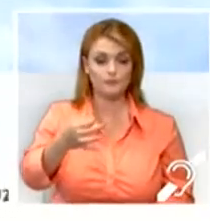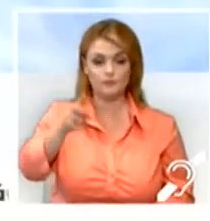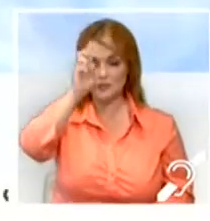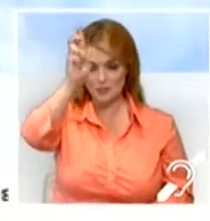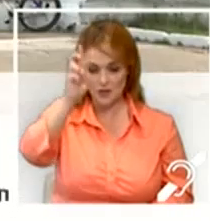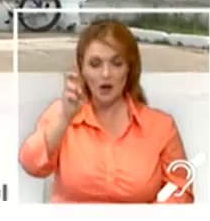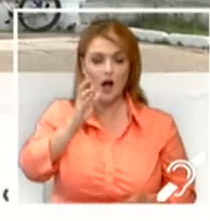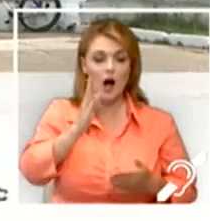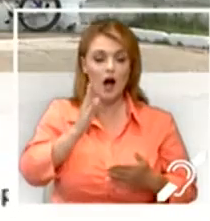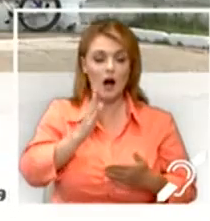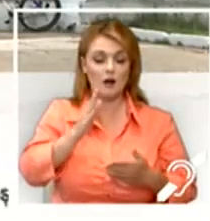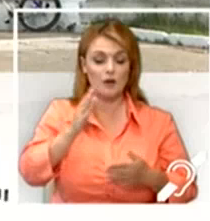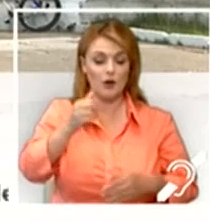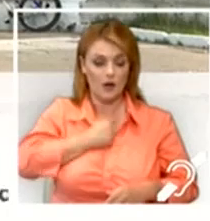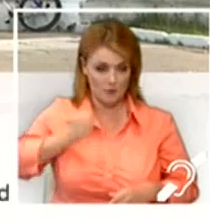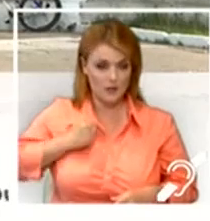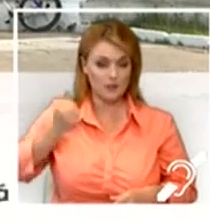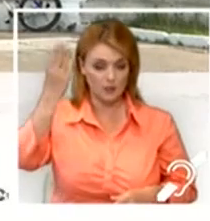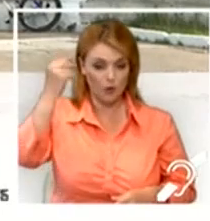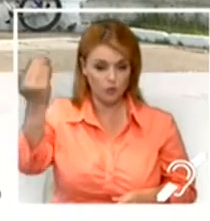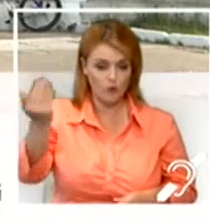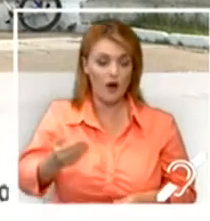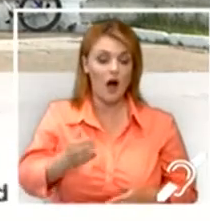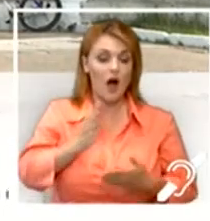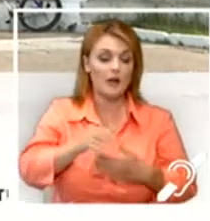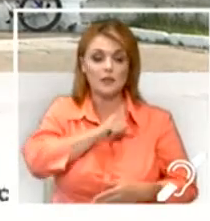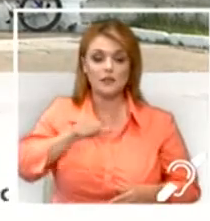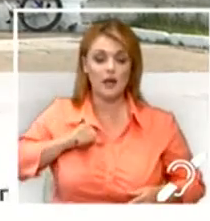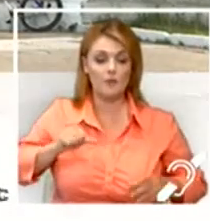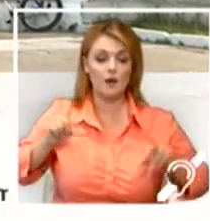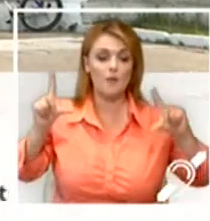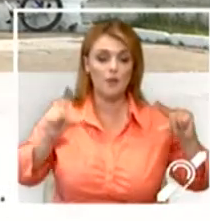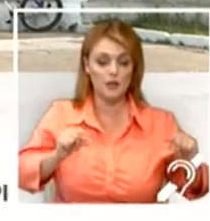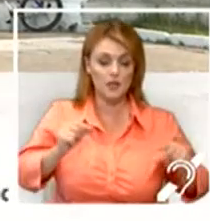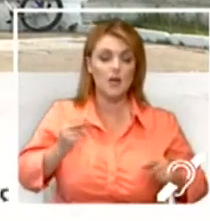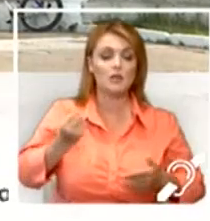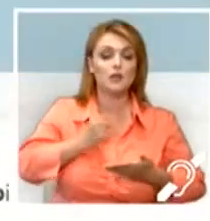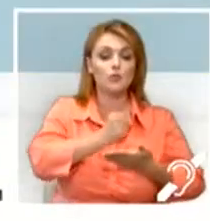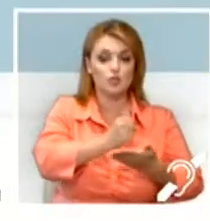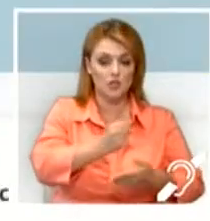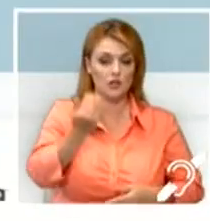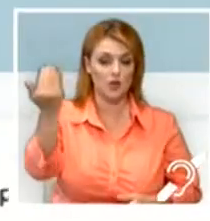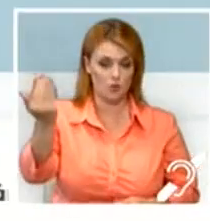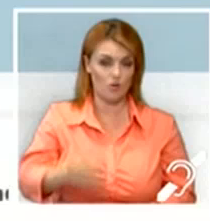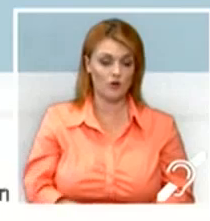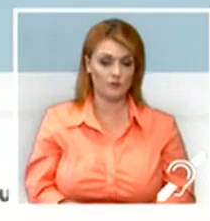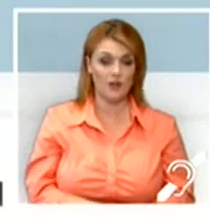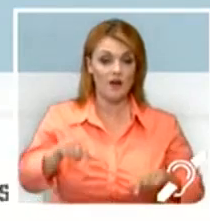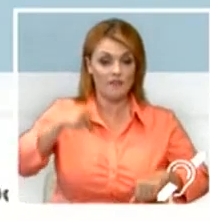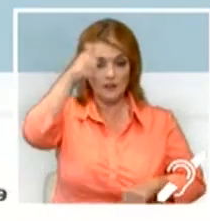unul dintre cele mai mici bugete destinate apărării, atât în regiune cât și în lume. Pentru acest an, din bugetul de stat au fost